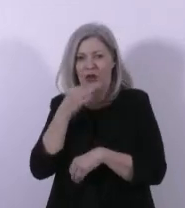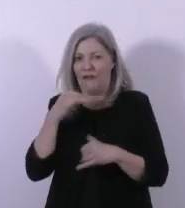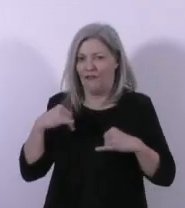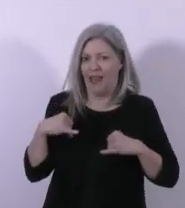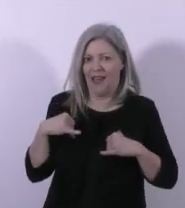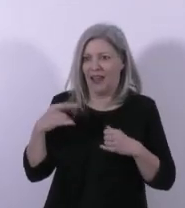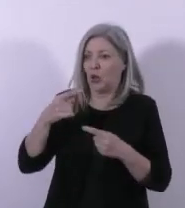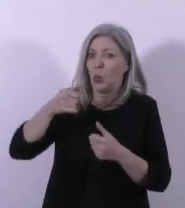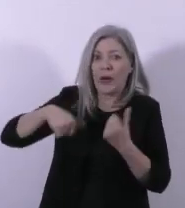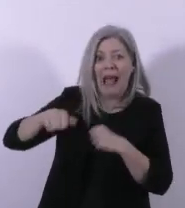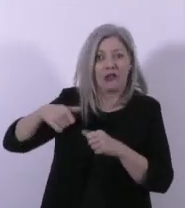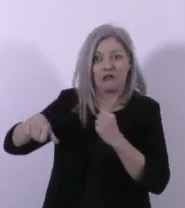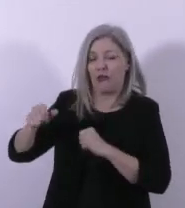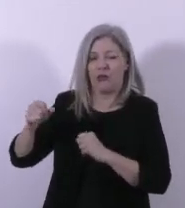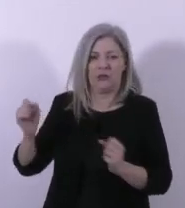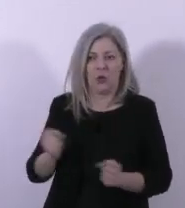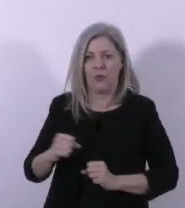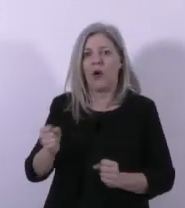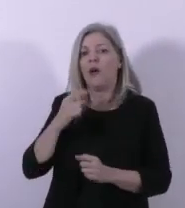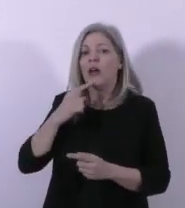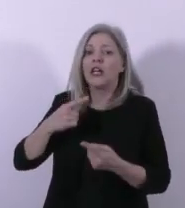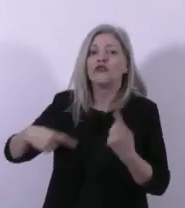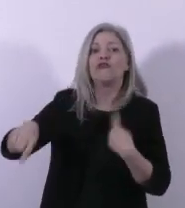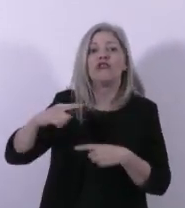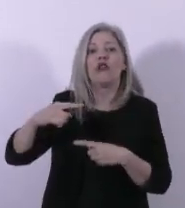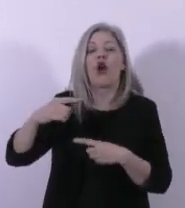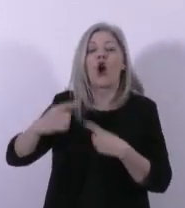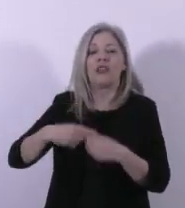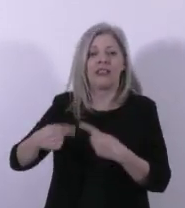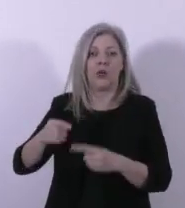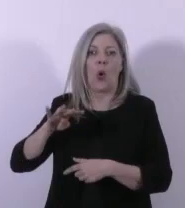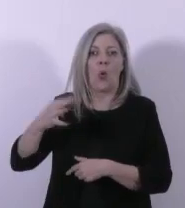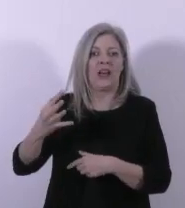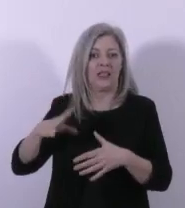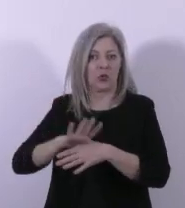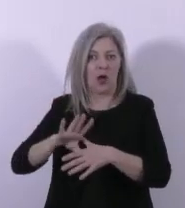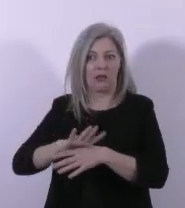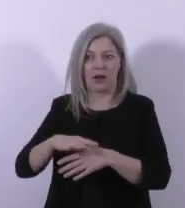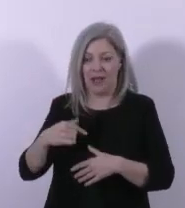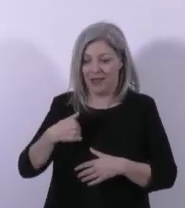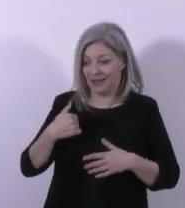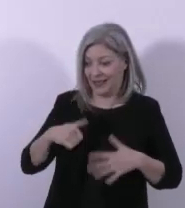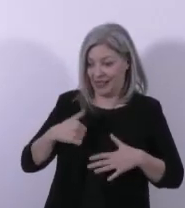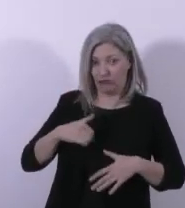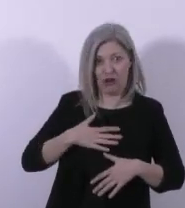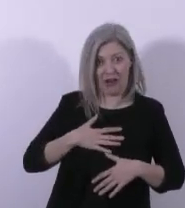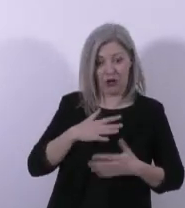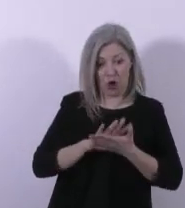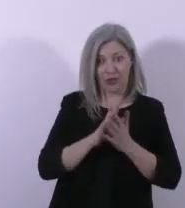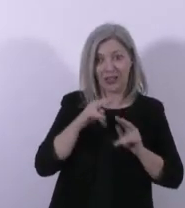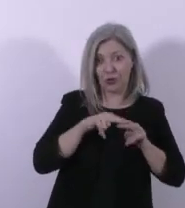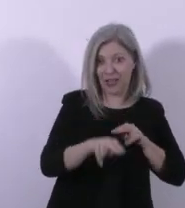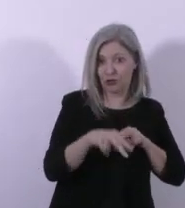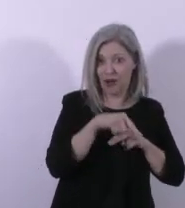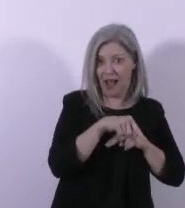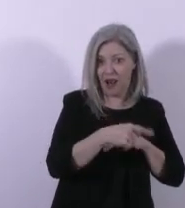la turnazione. Ciclo continuo, quarta squadra. Però da sedicenne il contratto nazionale